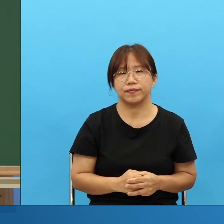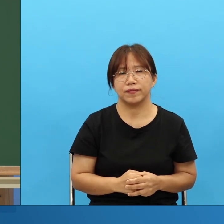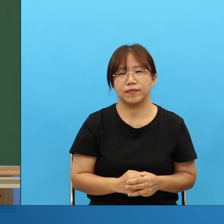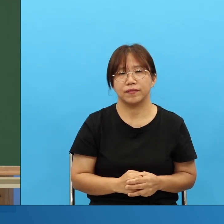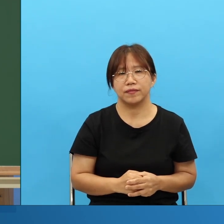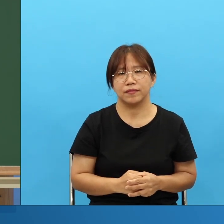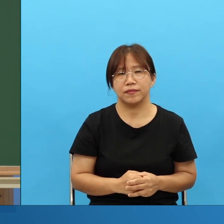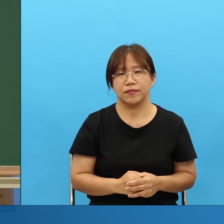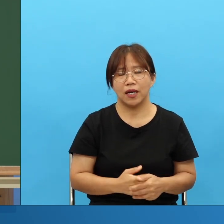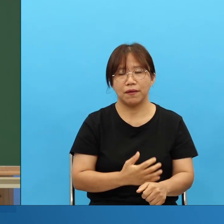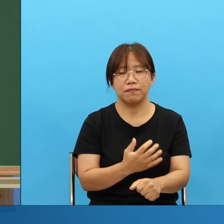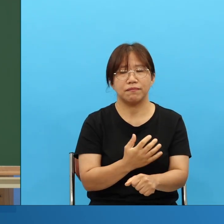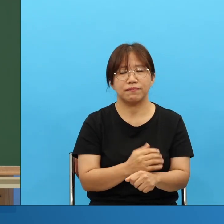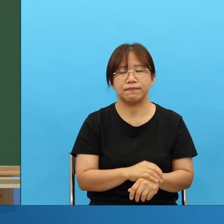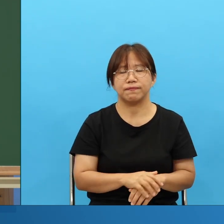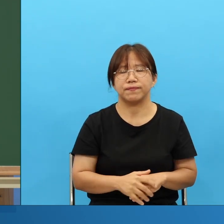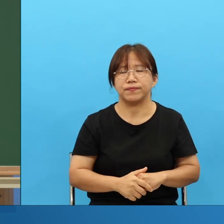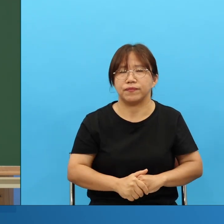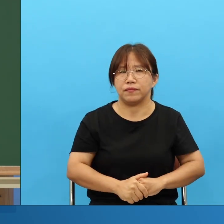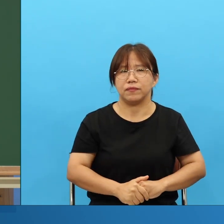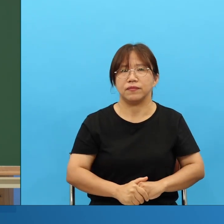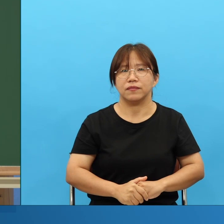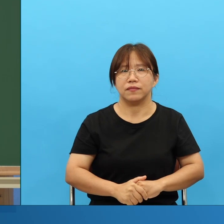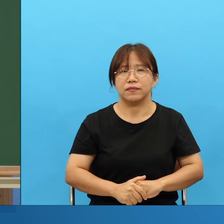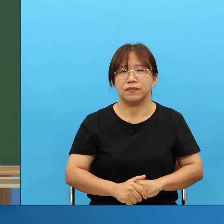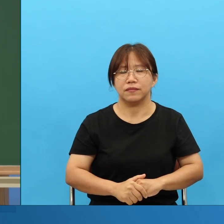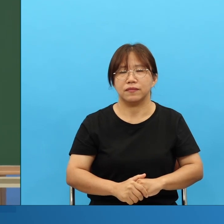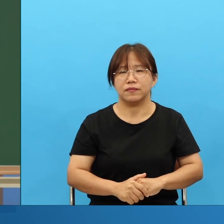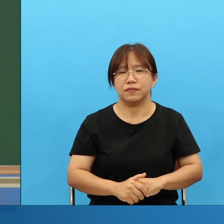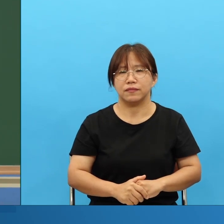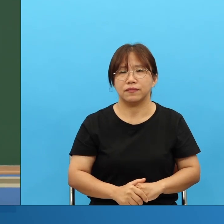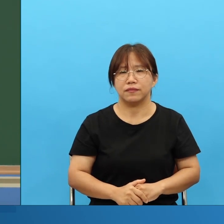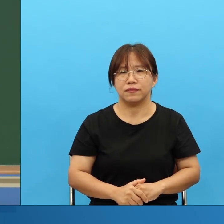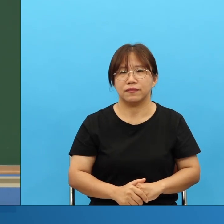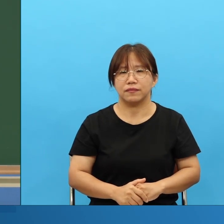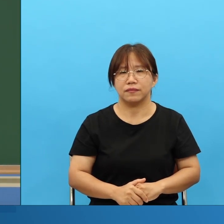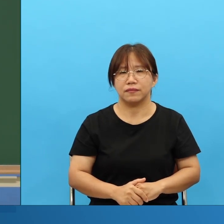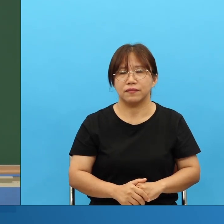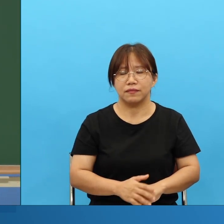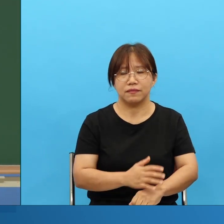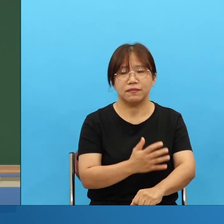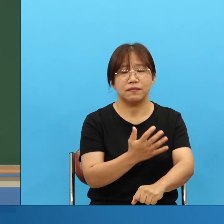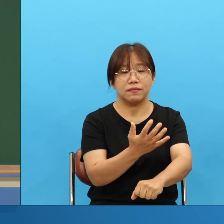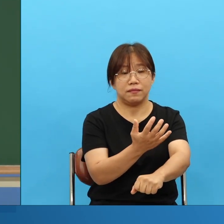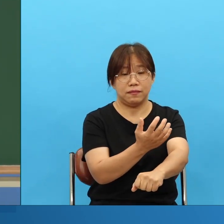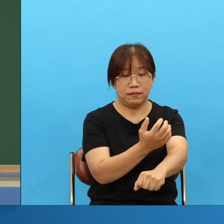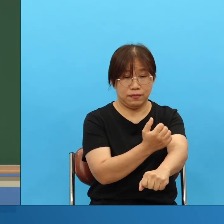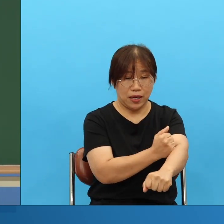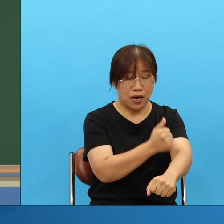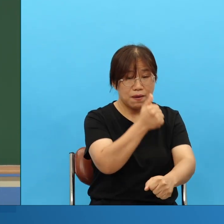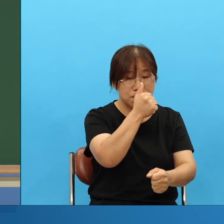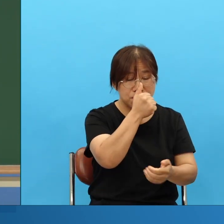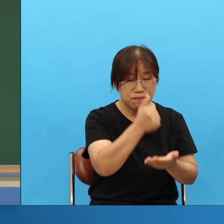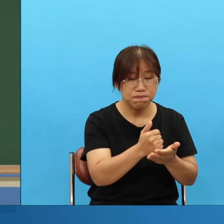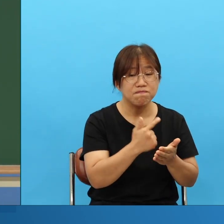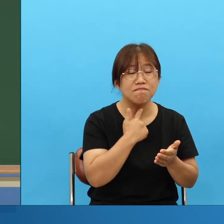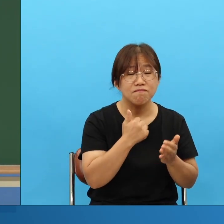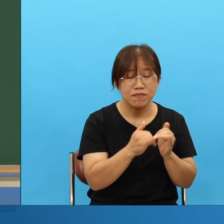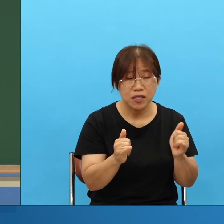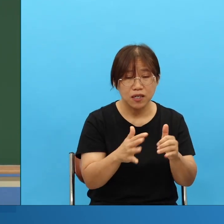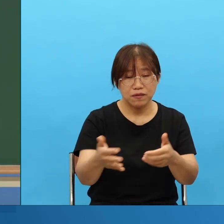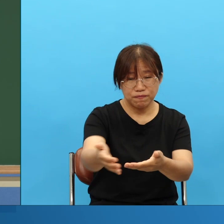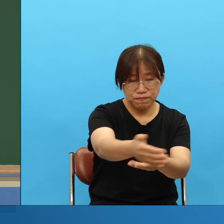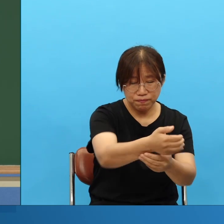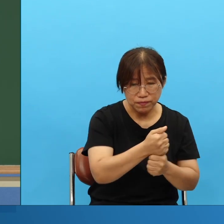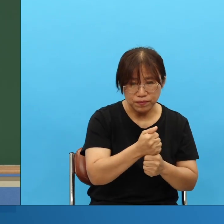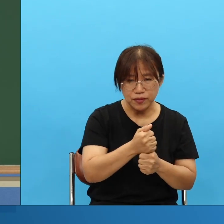봤어요? 그래서 이제 경찰이 가서 이제 큰 거래, 돈을 가지고 얼마를 주고 마약 받는 순간에 탁